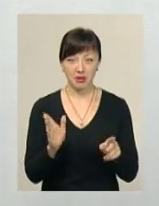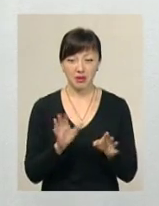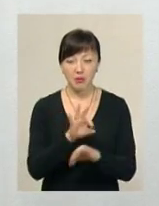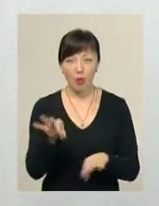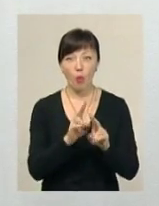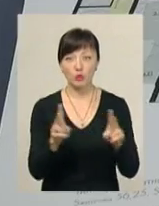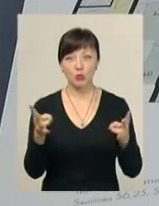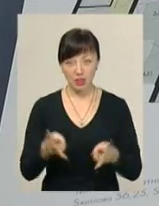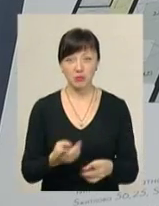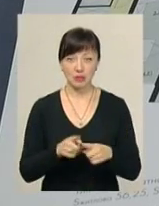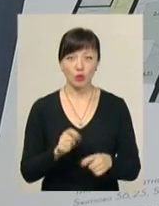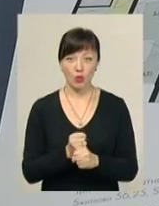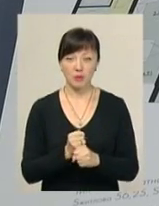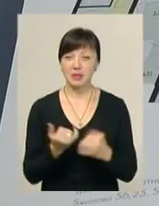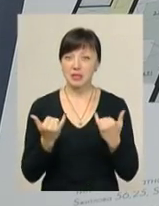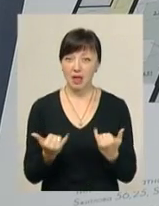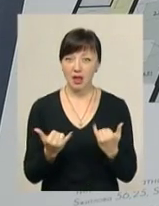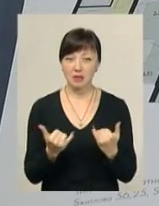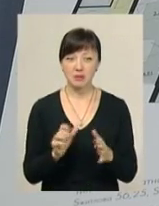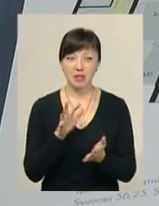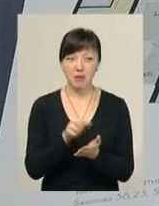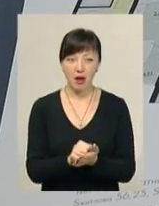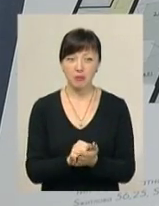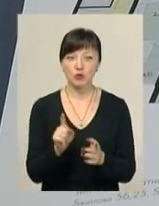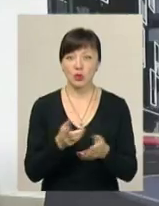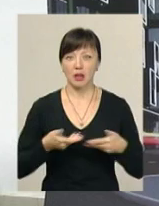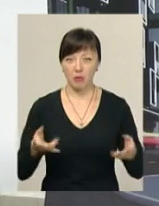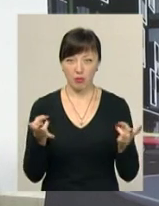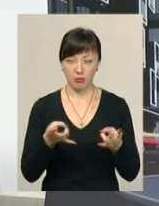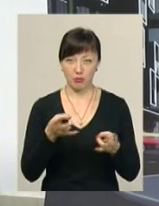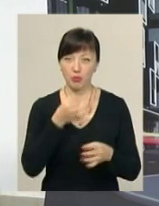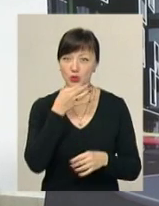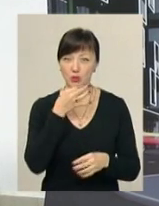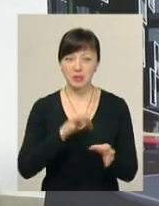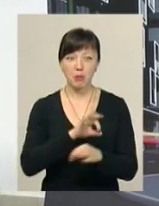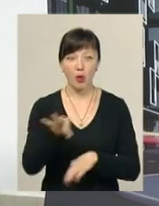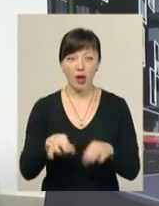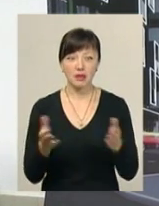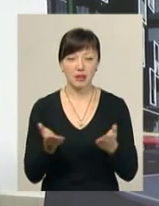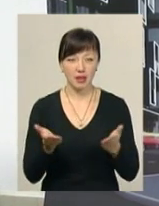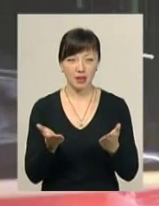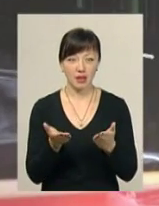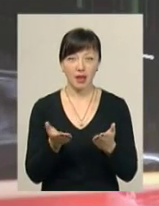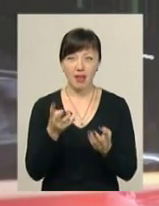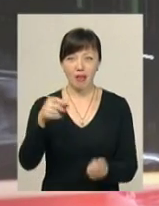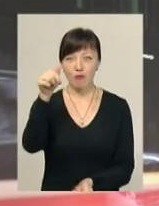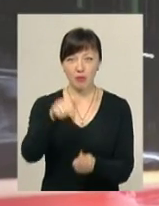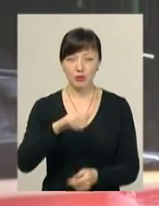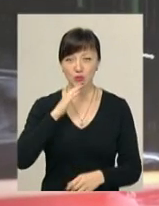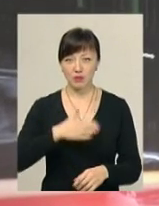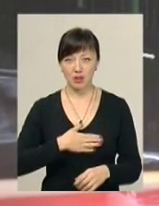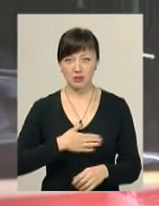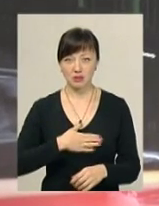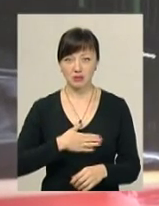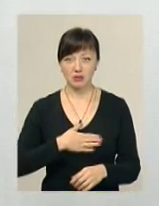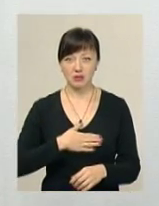комусь потрібна, то ми це робимо. Це зараз виключно ми займаємося тим, що нам подобається. За проекти, які не вписуються в нас,